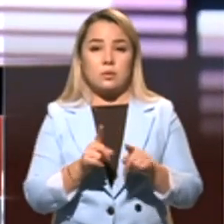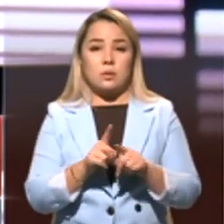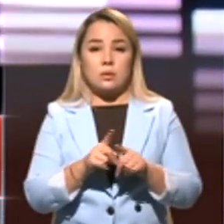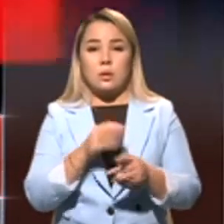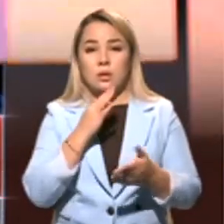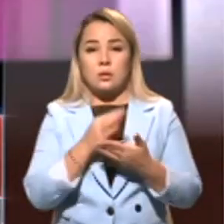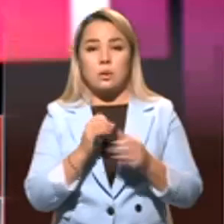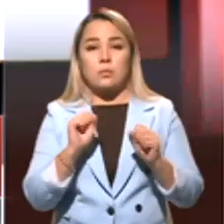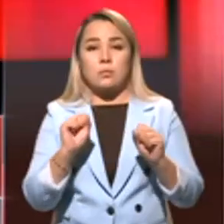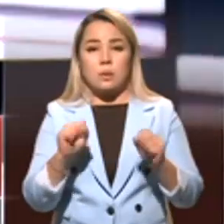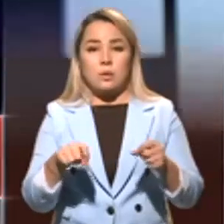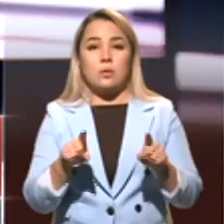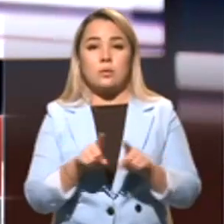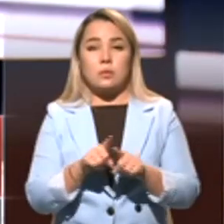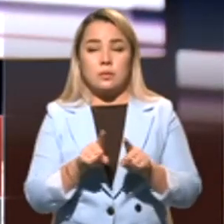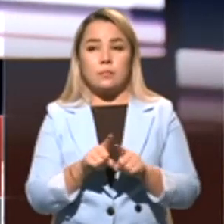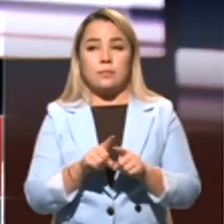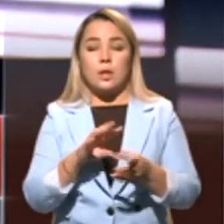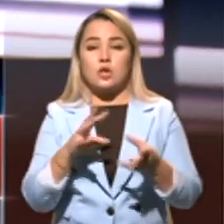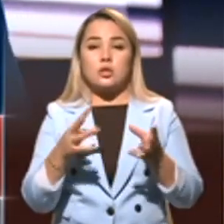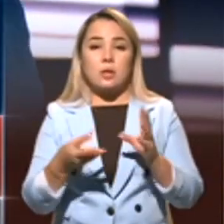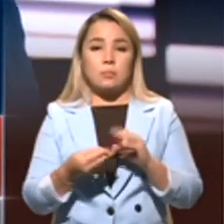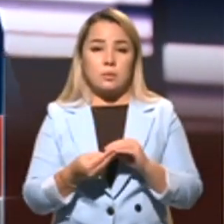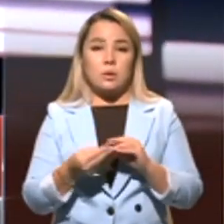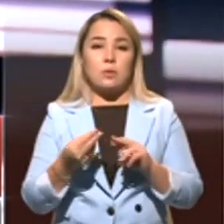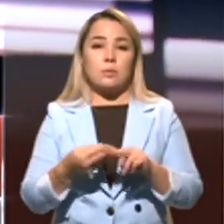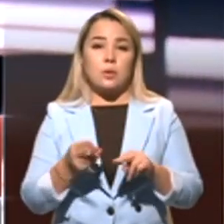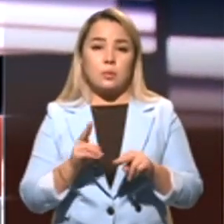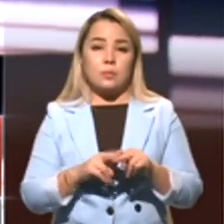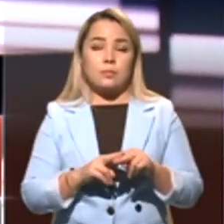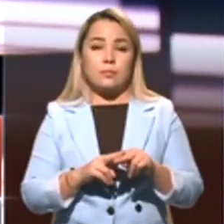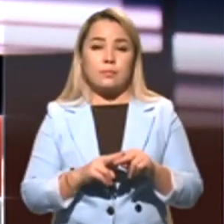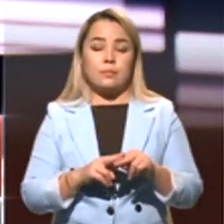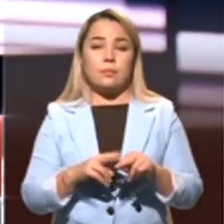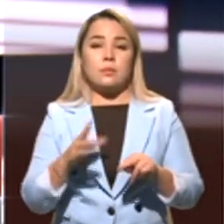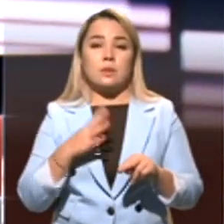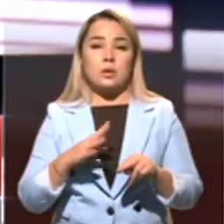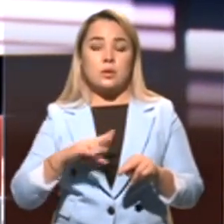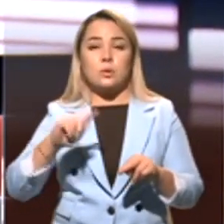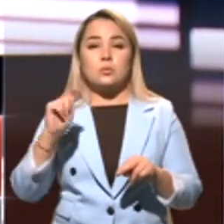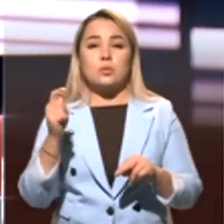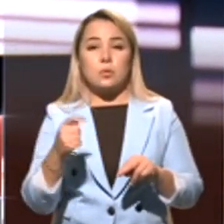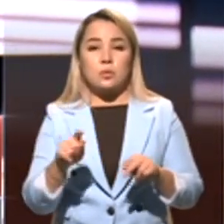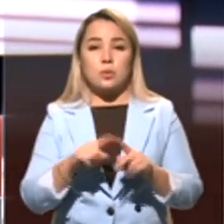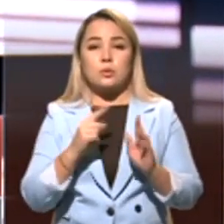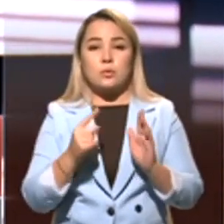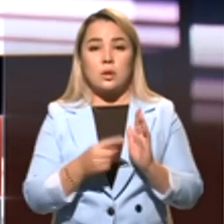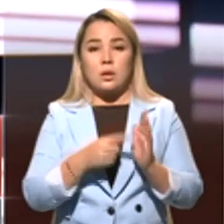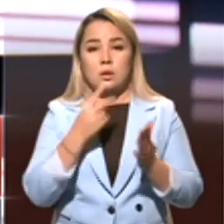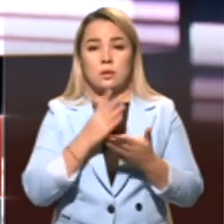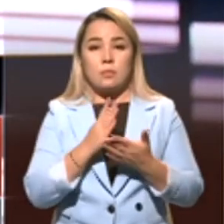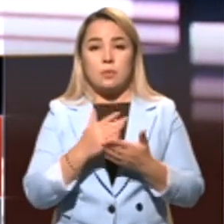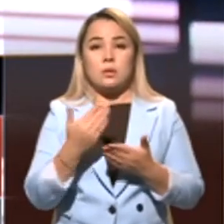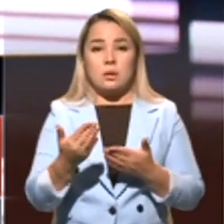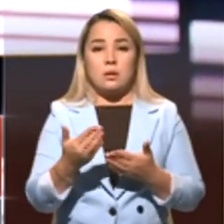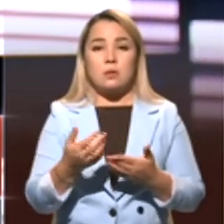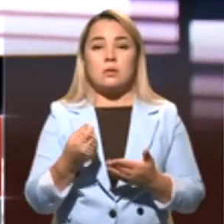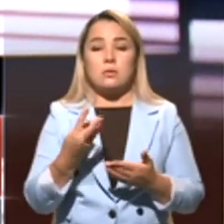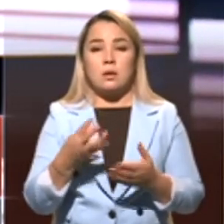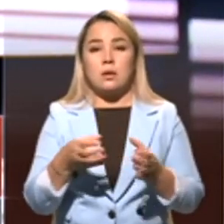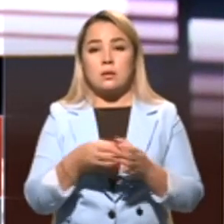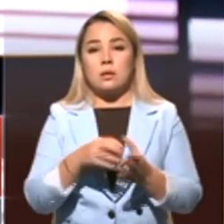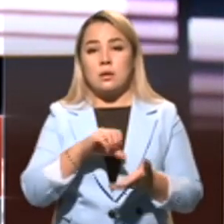aytuğa olat. Degen mende, jalpı, au, ne üçün soğusat degen sorakka geletin bolsaq, öz